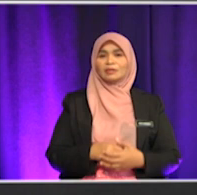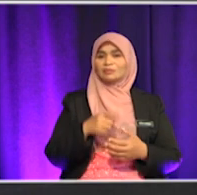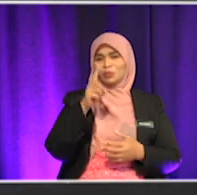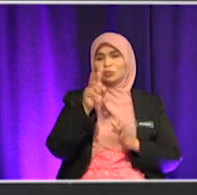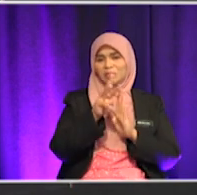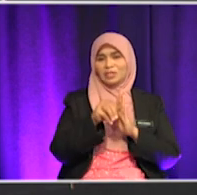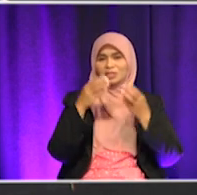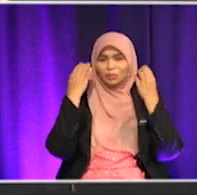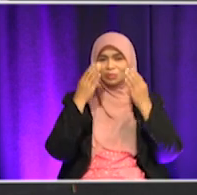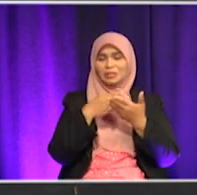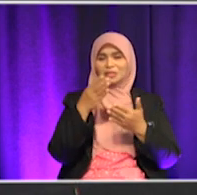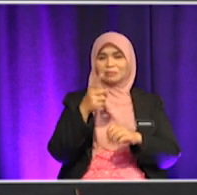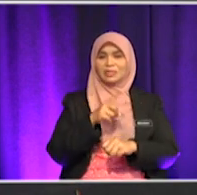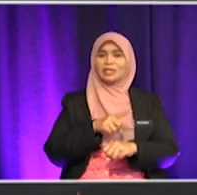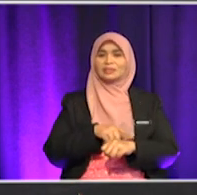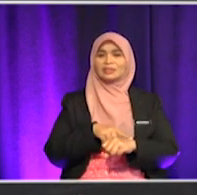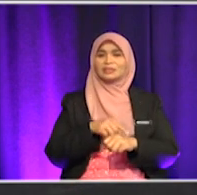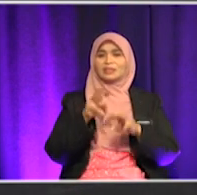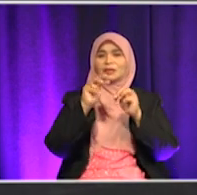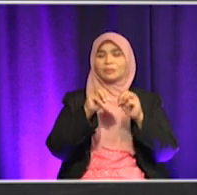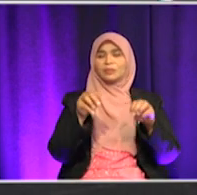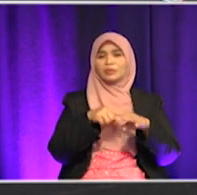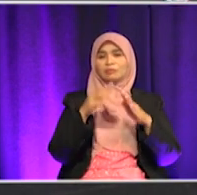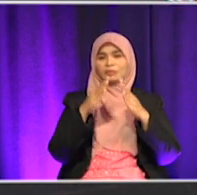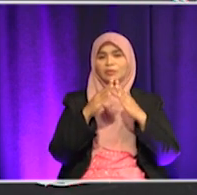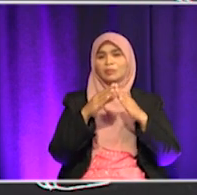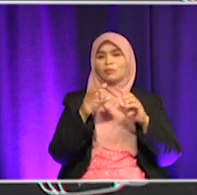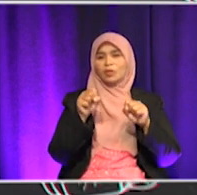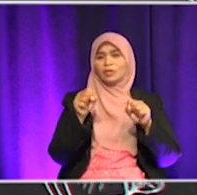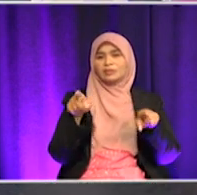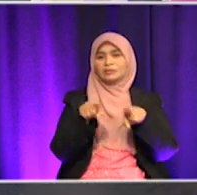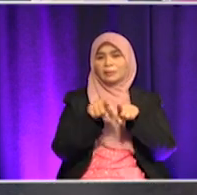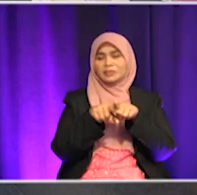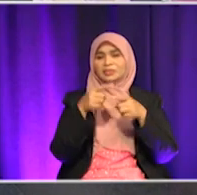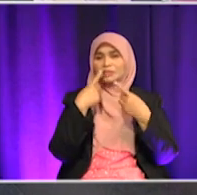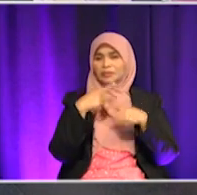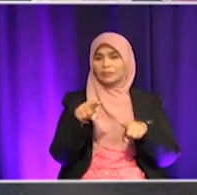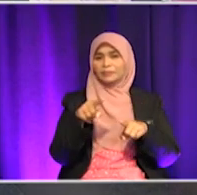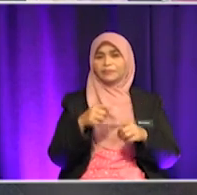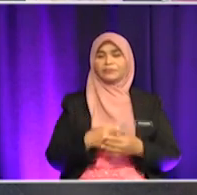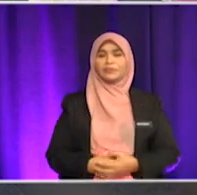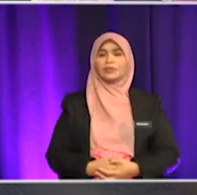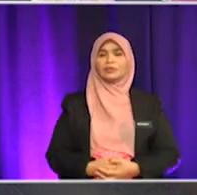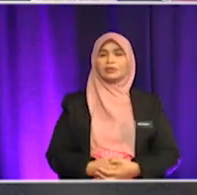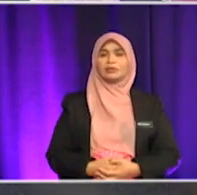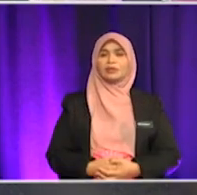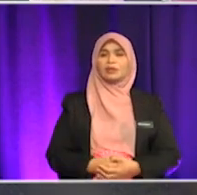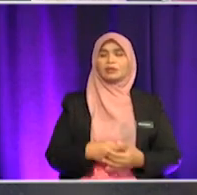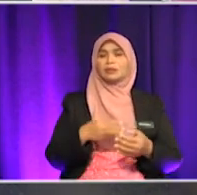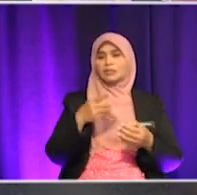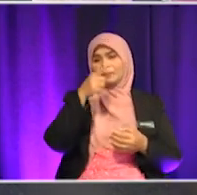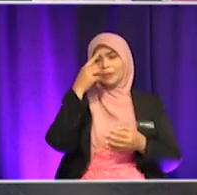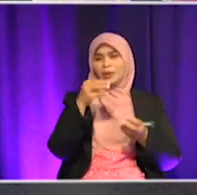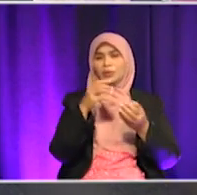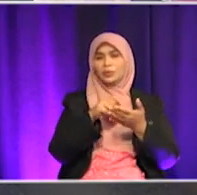Okey. Soalan A, soalan itu sangat simple sebab betul? Kita nak just tulis rumus apa rumus algebra.